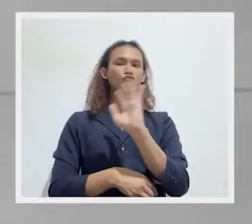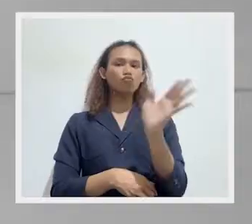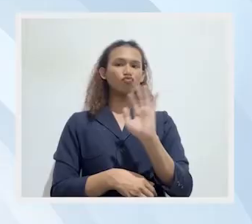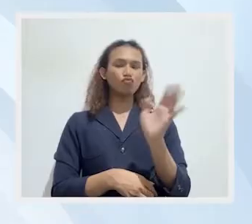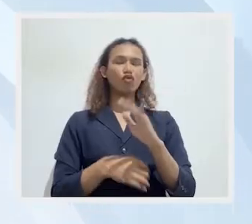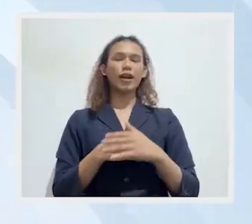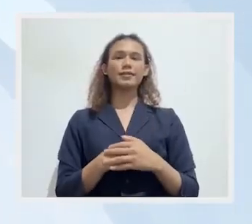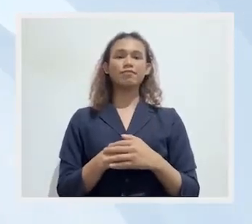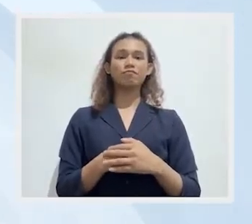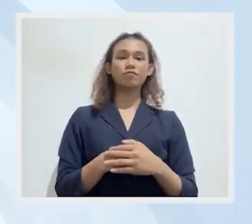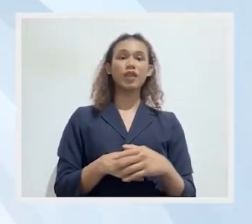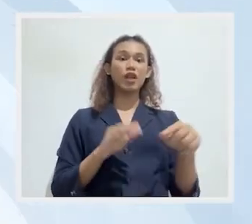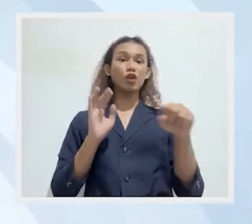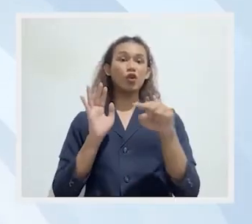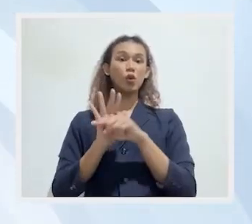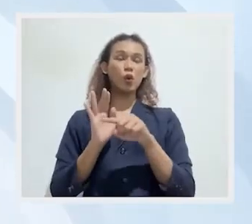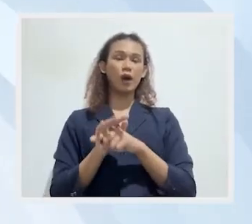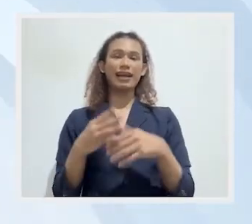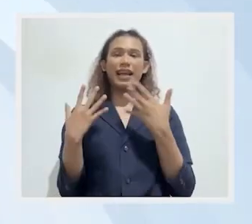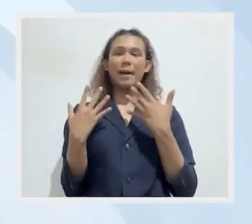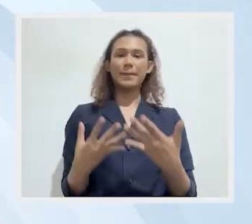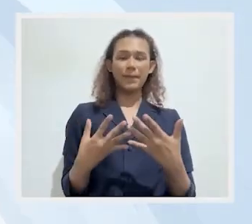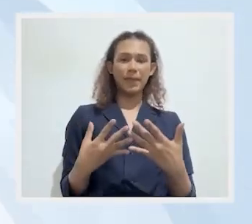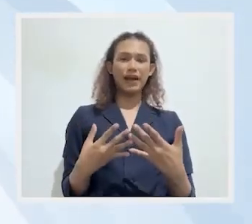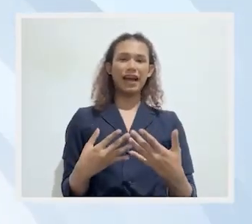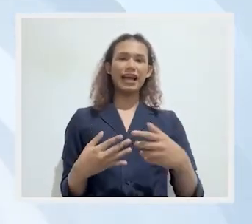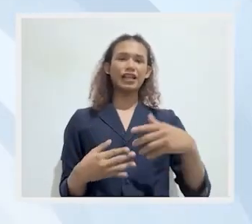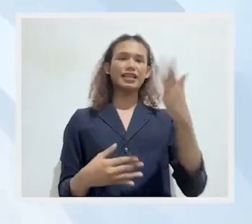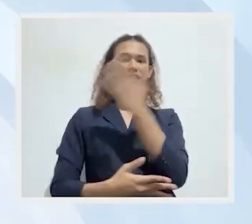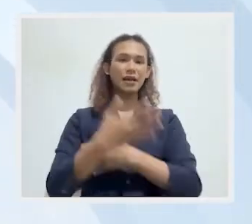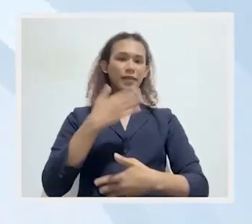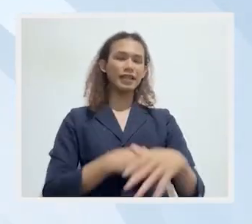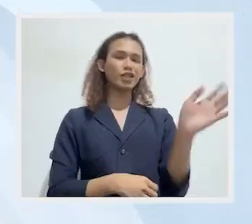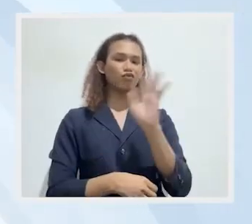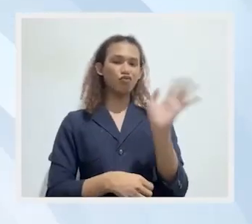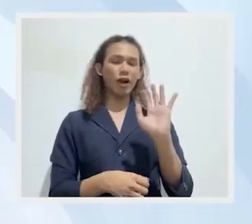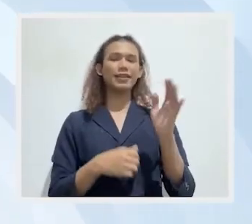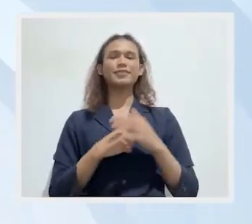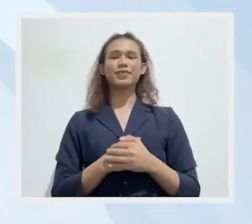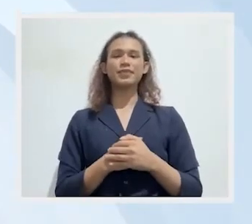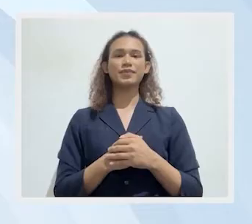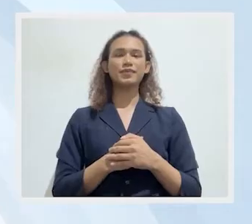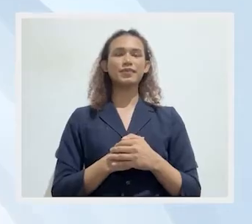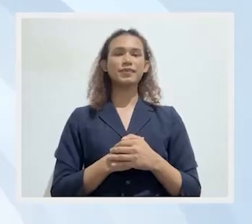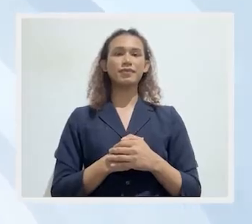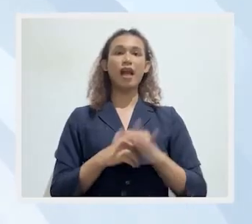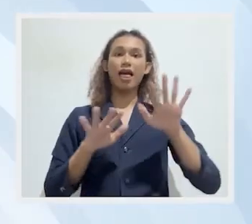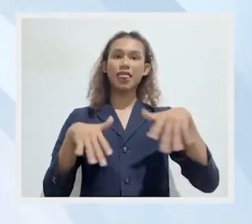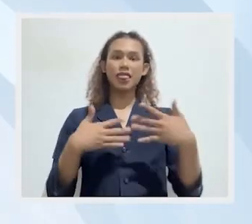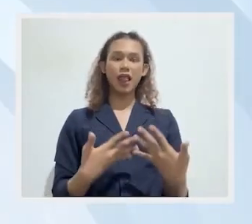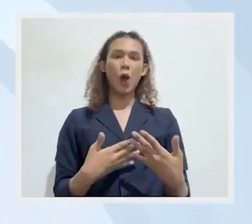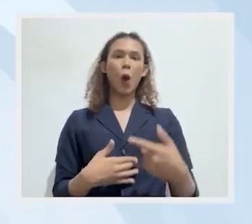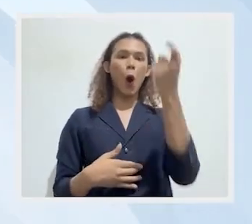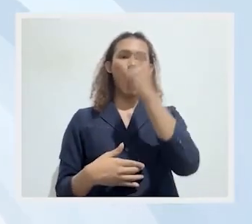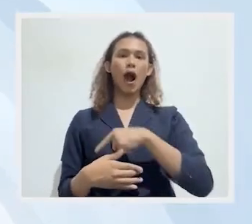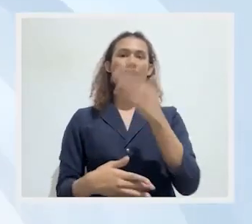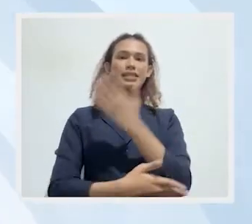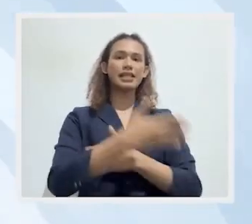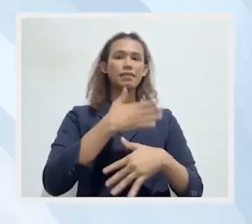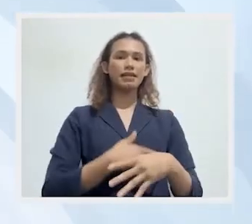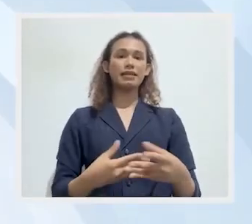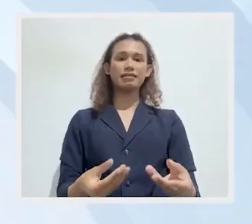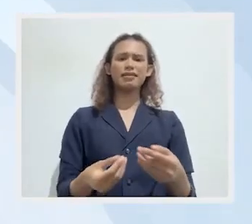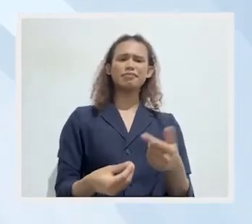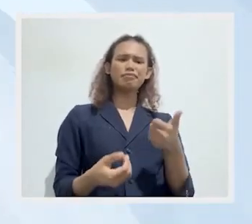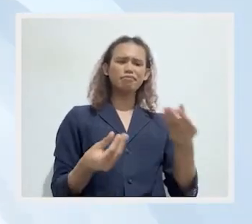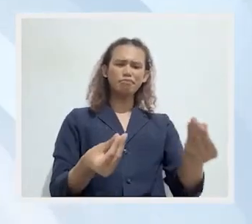individu non-disabilitas, lalu dikurangi berat individu non-disabilitas tersebut. Atau pasien